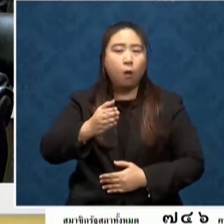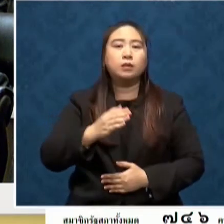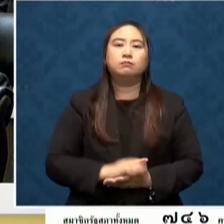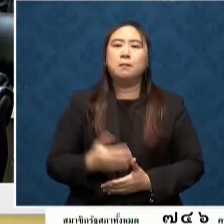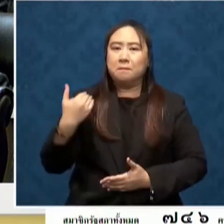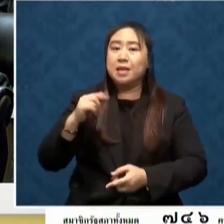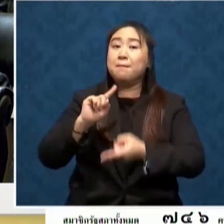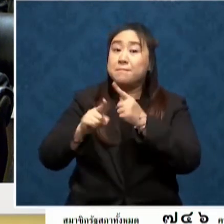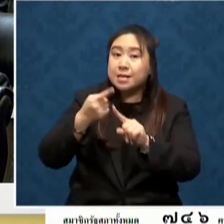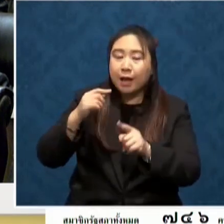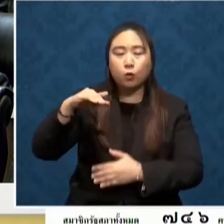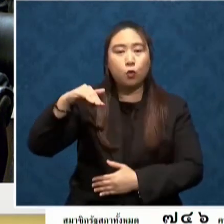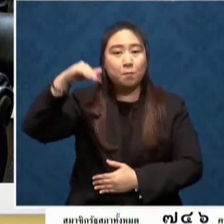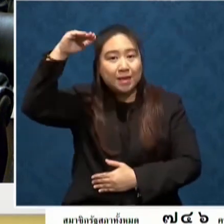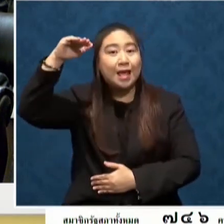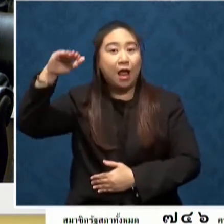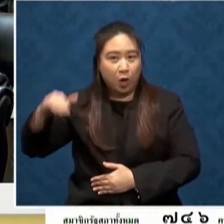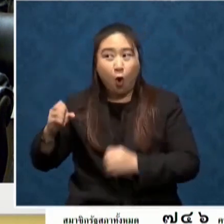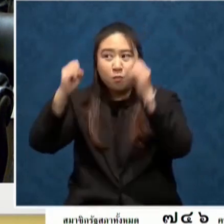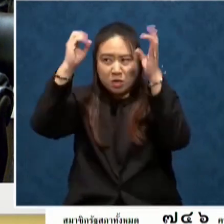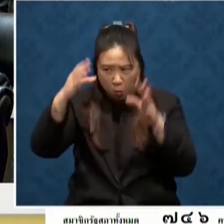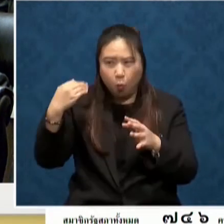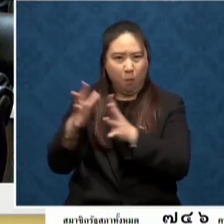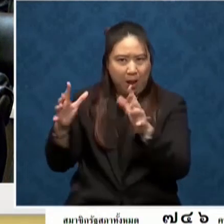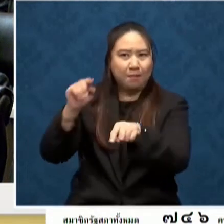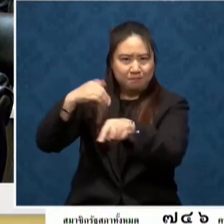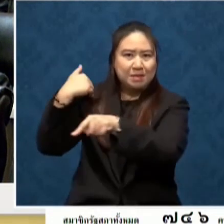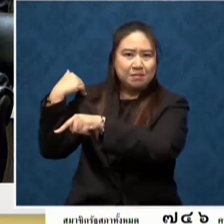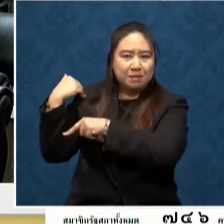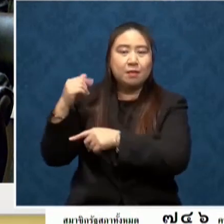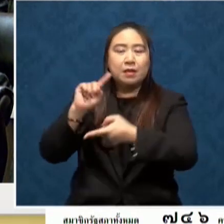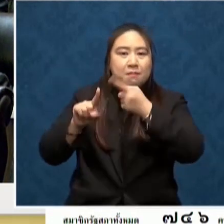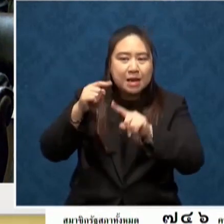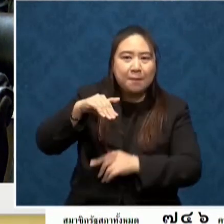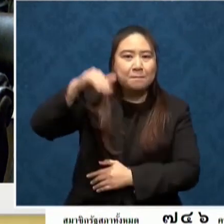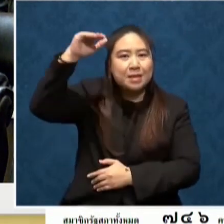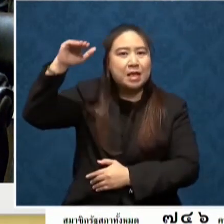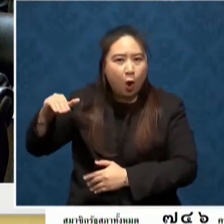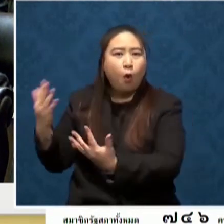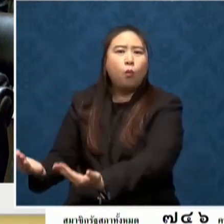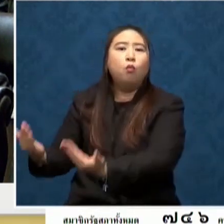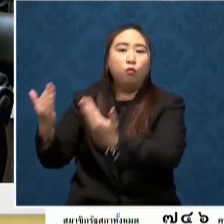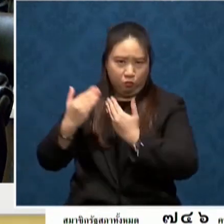มีเพื่อนรุนพี่xเป็ครู่กัเยอะมีเพื่อนรุนพx Jessica